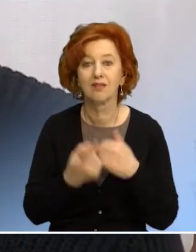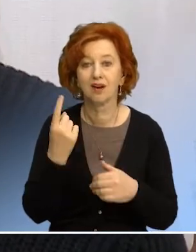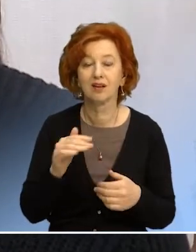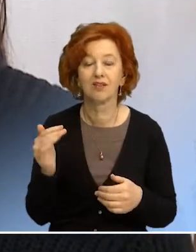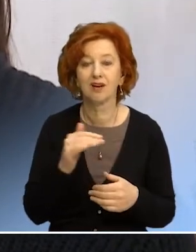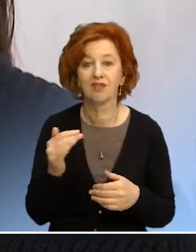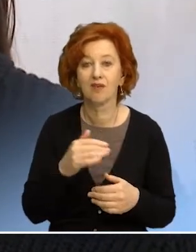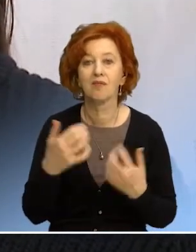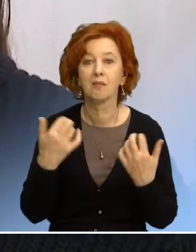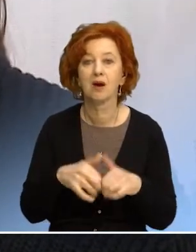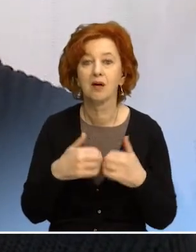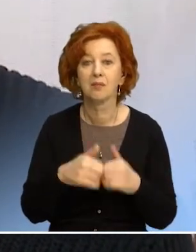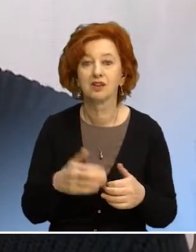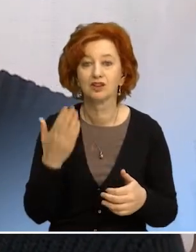фарфора,